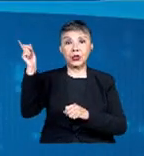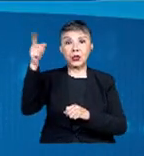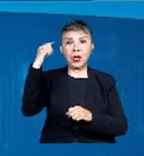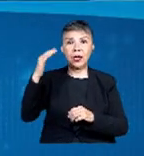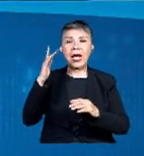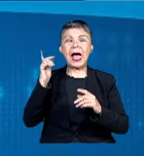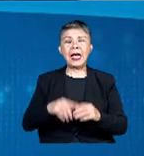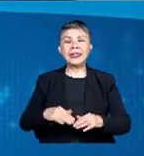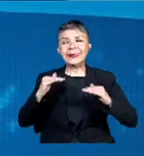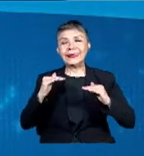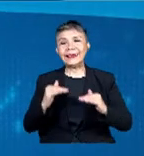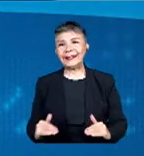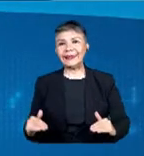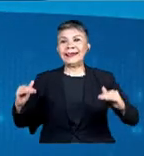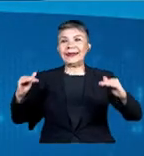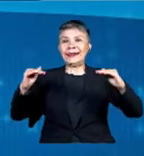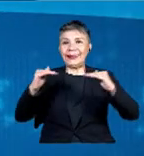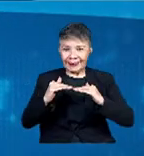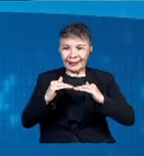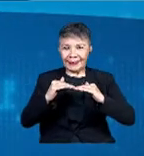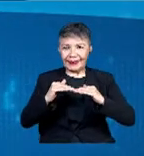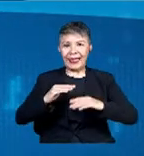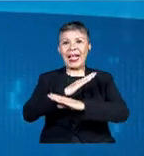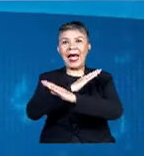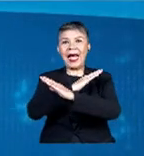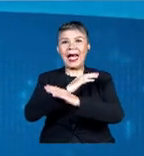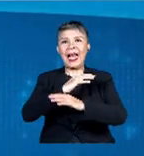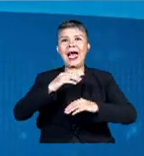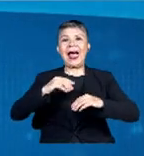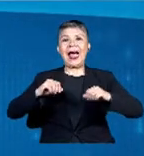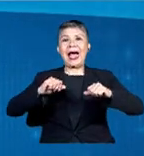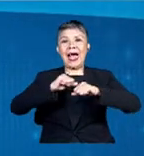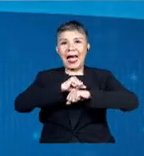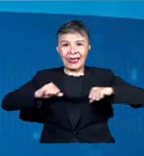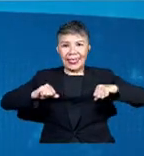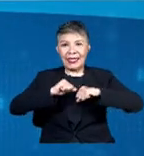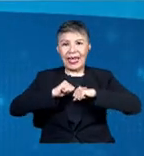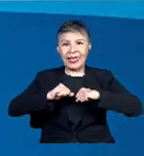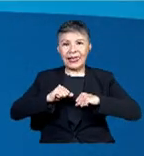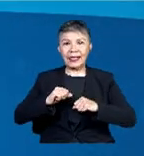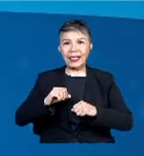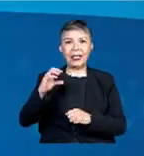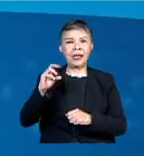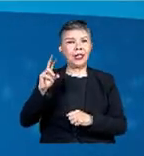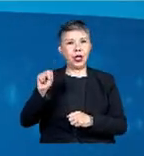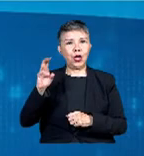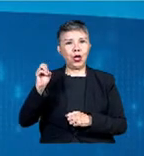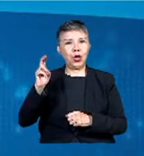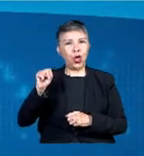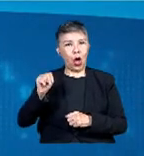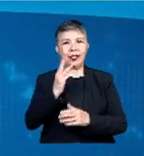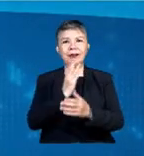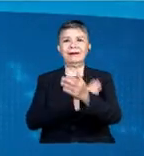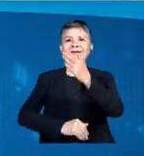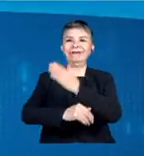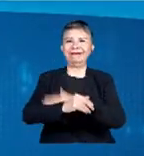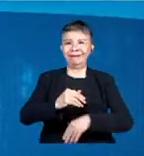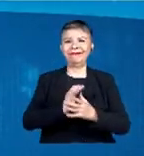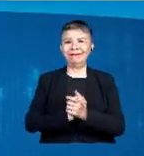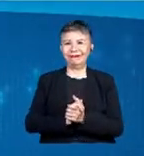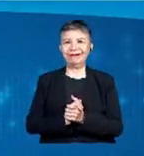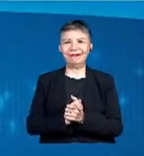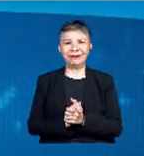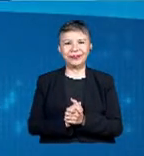tempat yang setara dengan atlet-atlet Olimpiade atau para Olimpian kita. Ya. Jadi itu,